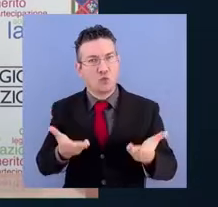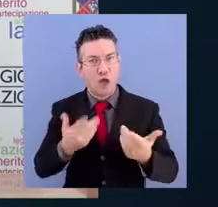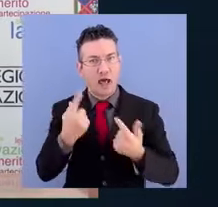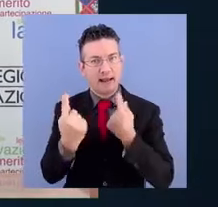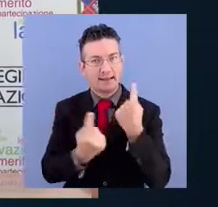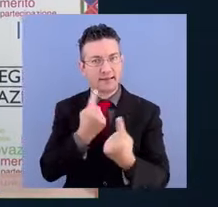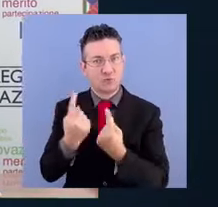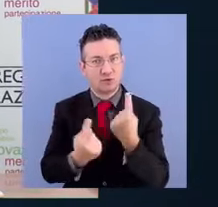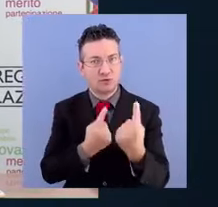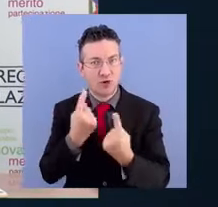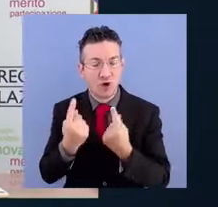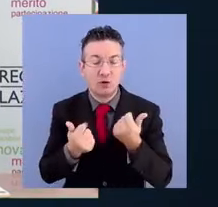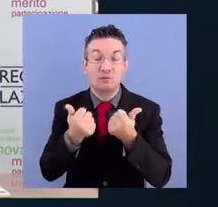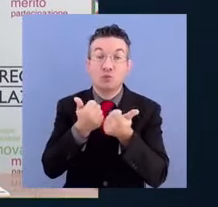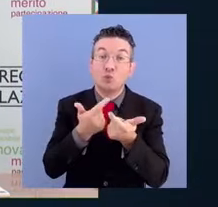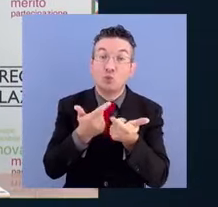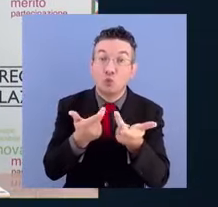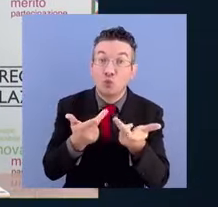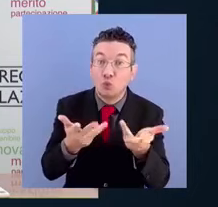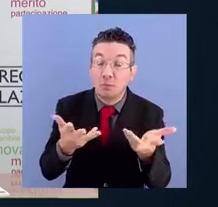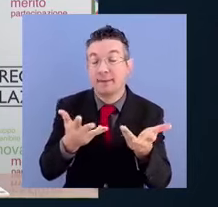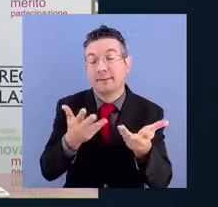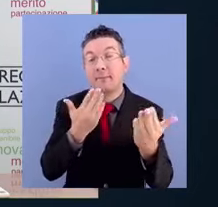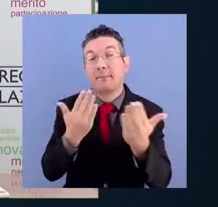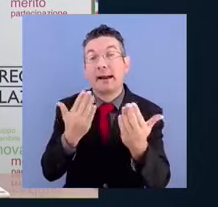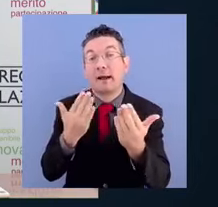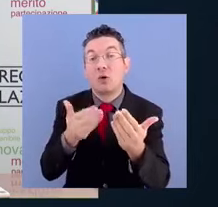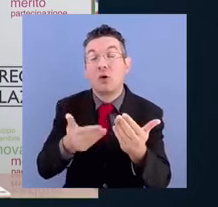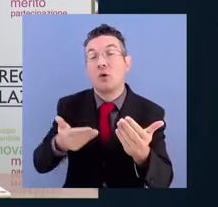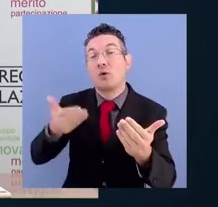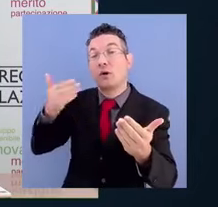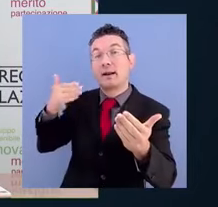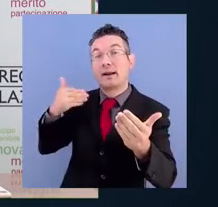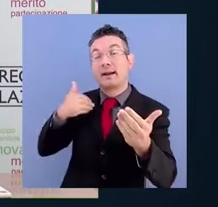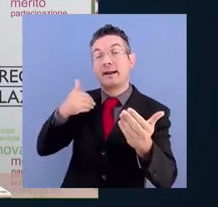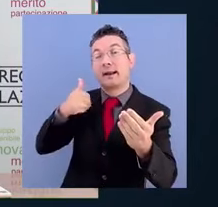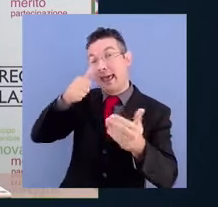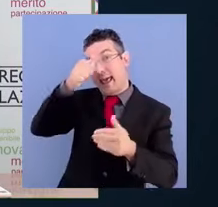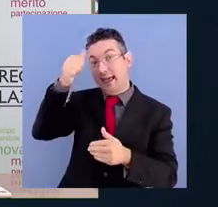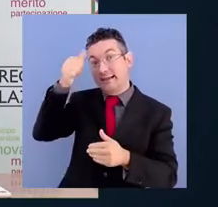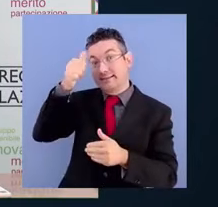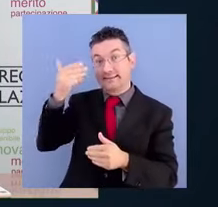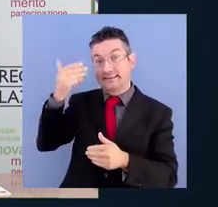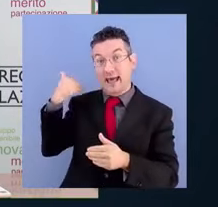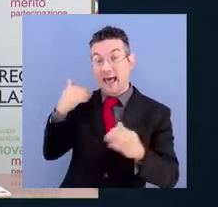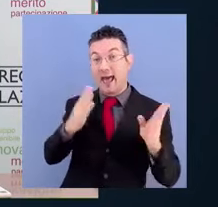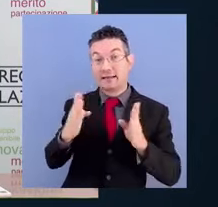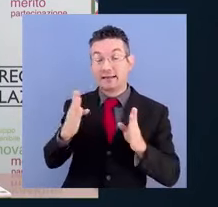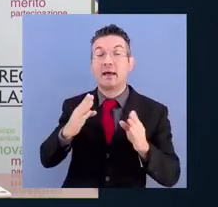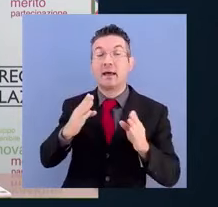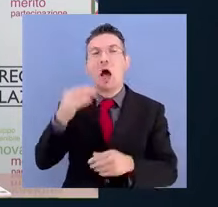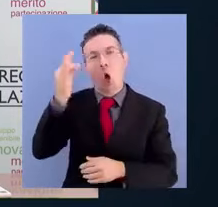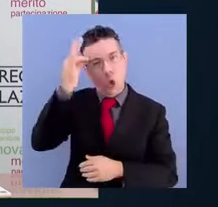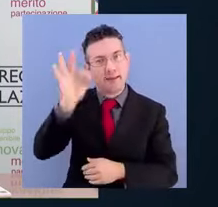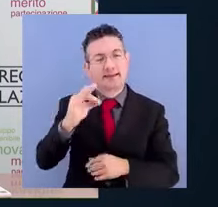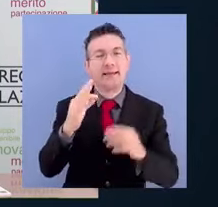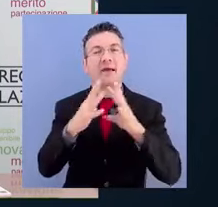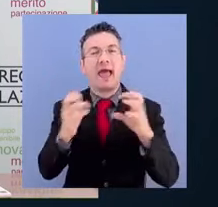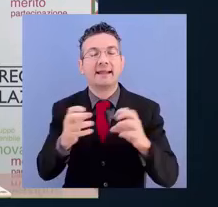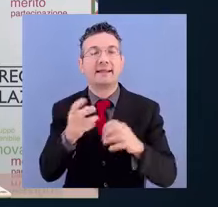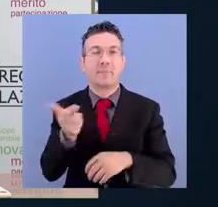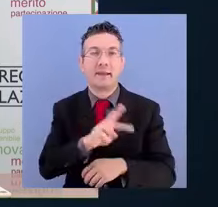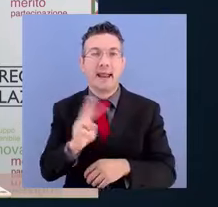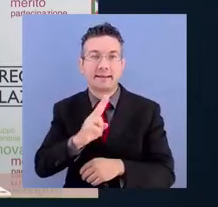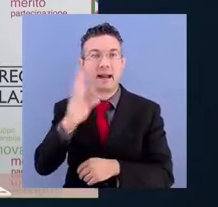rispetto alla strana scorsa stagione ma anche rispetto agli obiettivi che all ente bilaterale del turismo e devo dire che io ho accolto